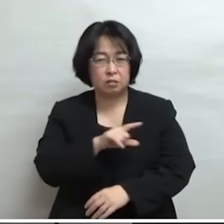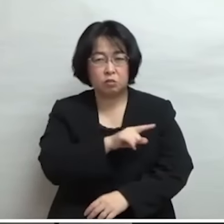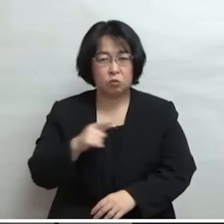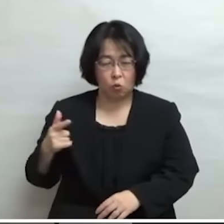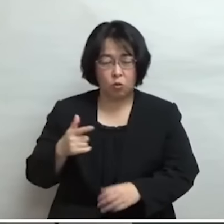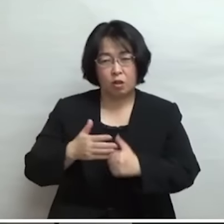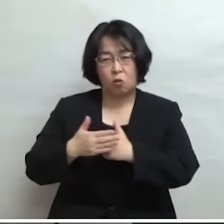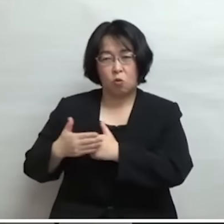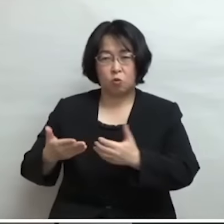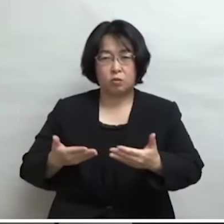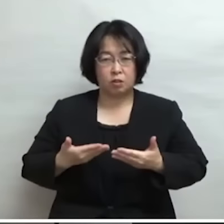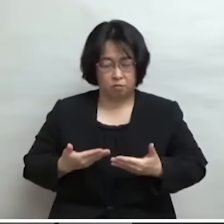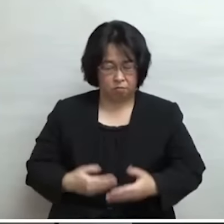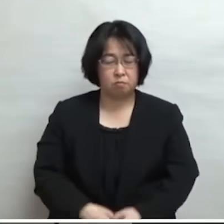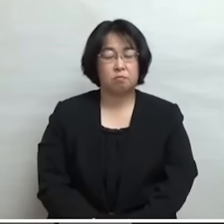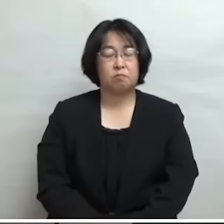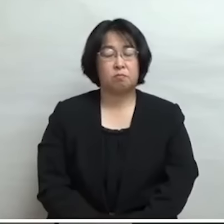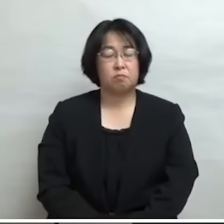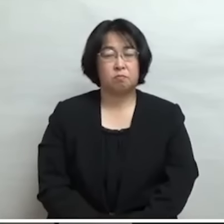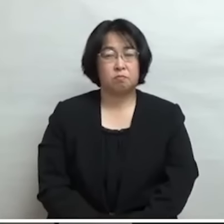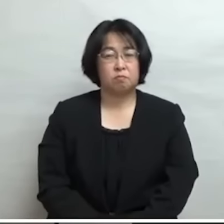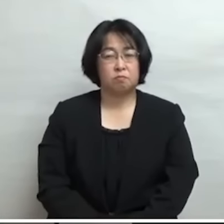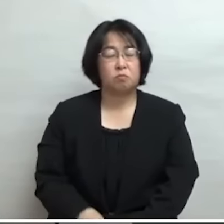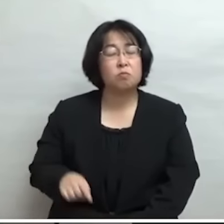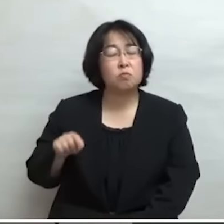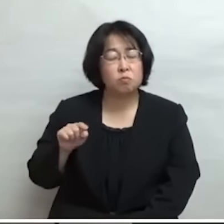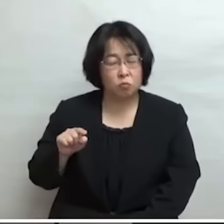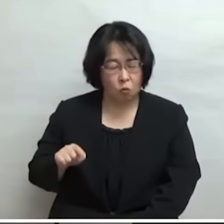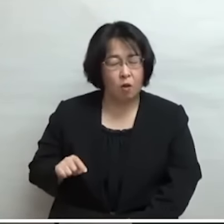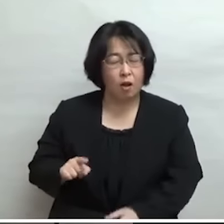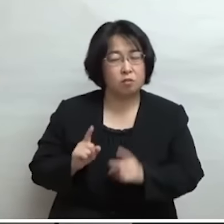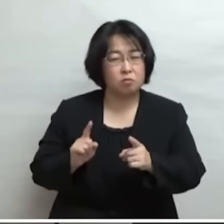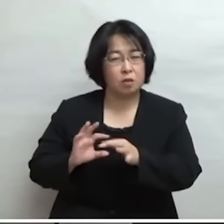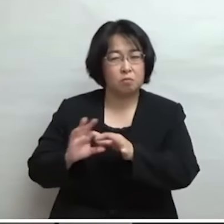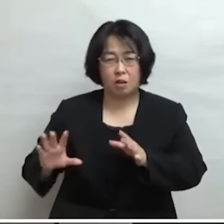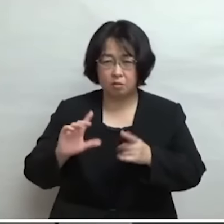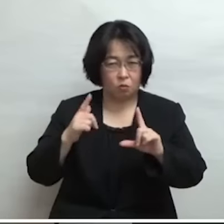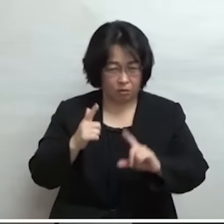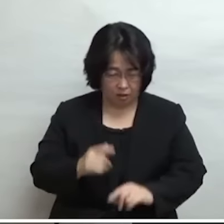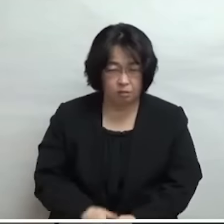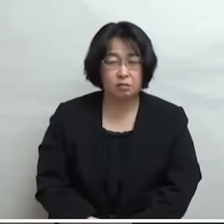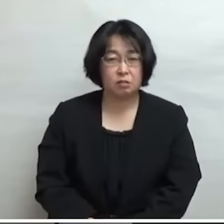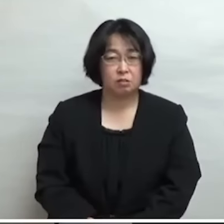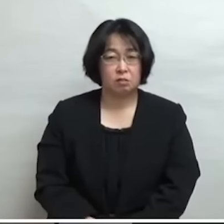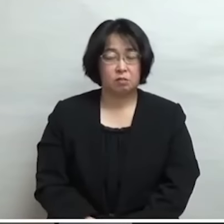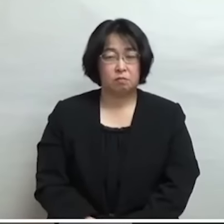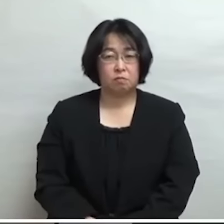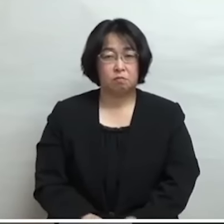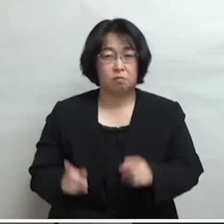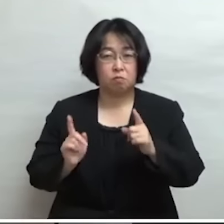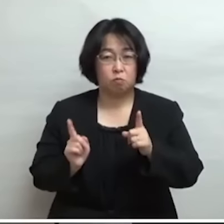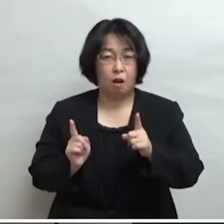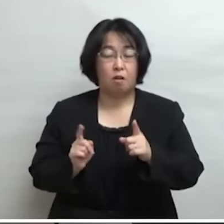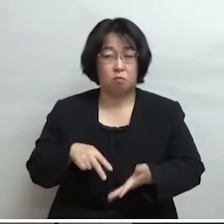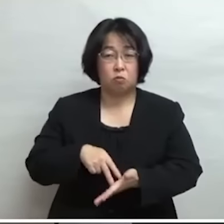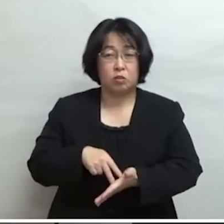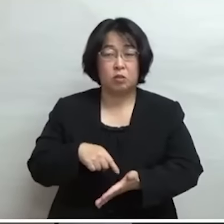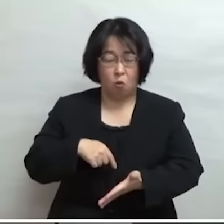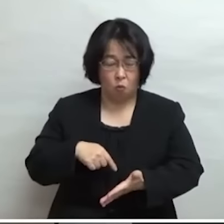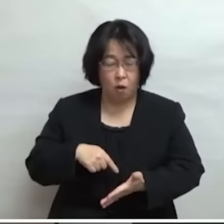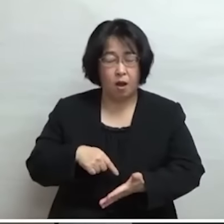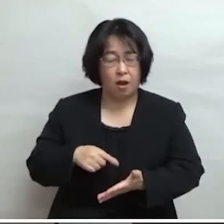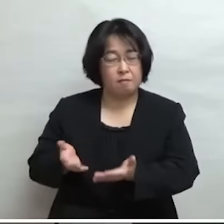をいただいていますが、皆さん何度も申し上げますが、これは決して人事ではありません。やはり群馬県としてはこれからも、被災地の皆